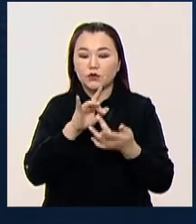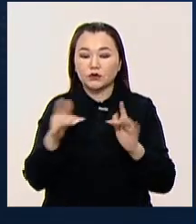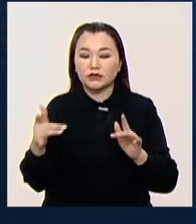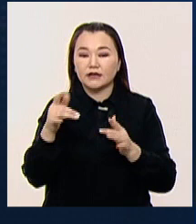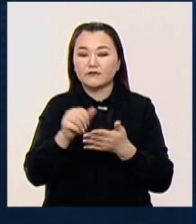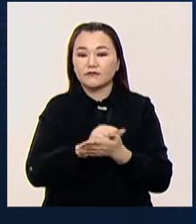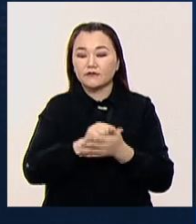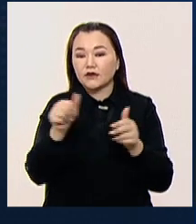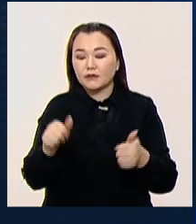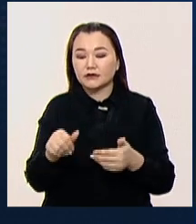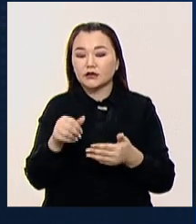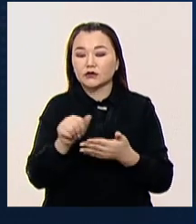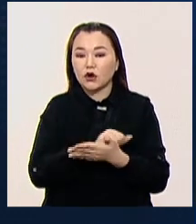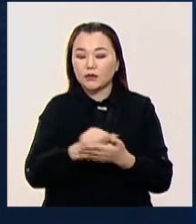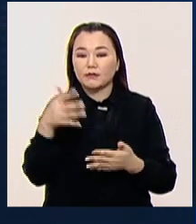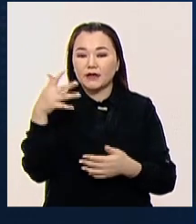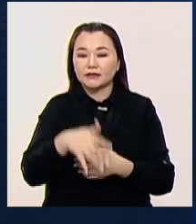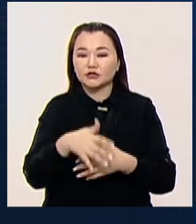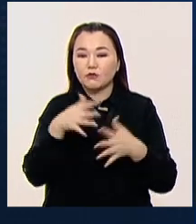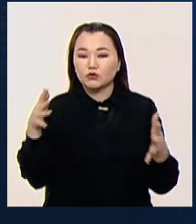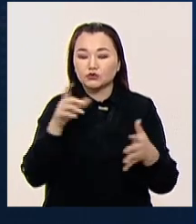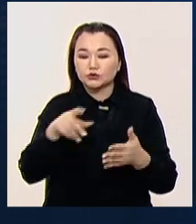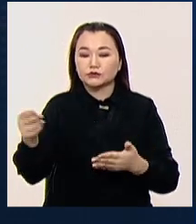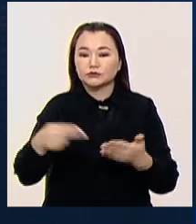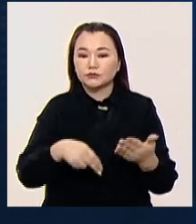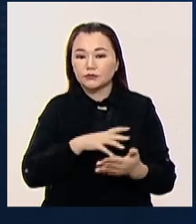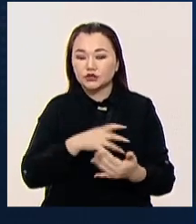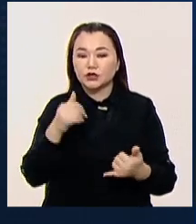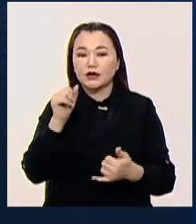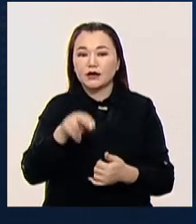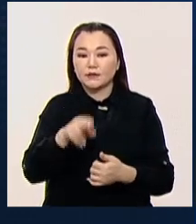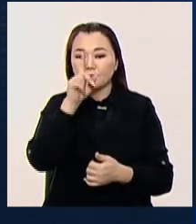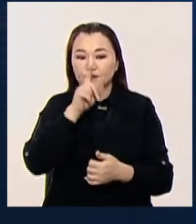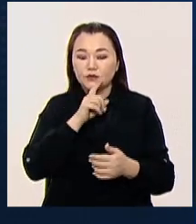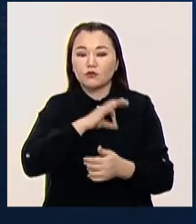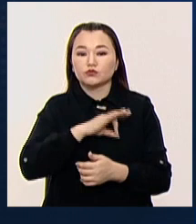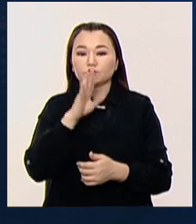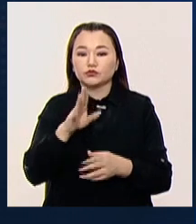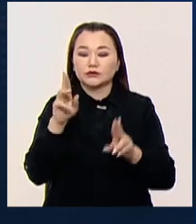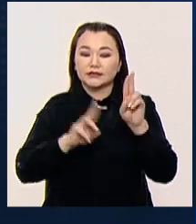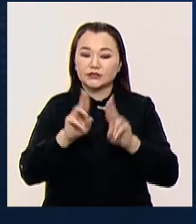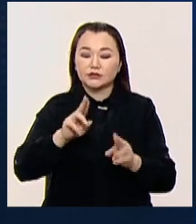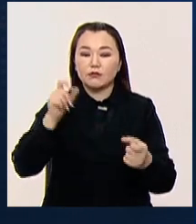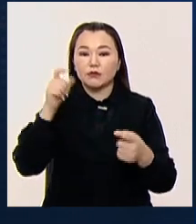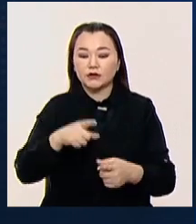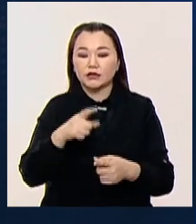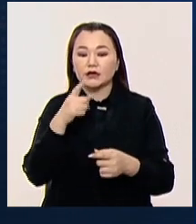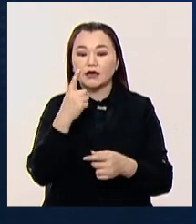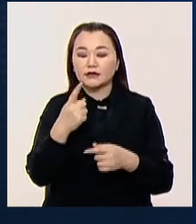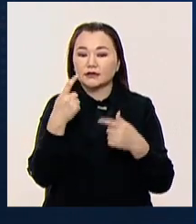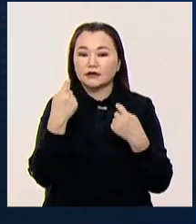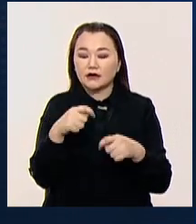құжатқа 5000-нан астам адам қол қойған. Айтуларынша, биыл сәуірде қолданысқа енетін ережеге сәйкес бірде бір